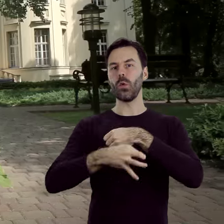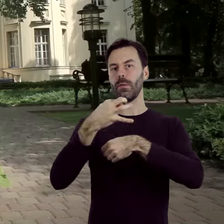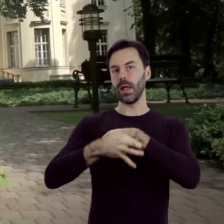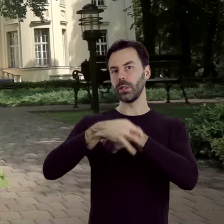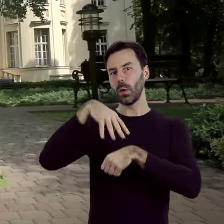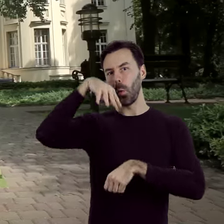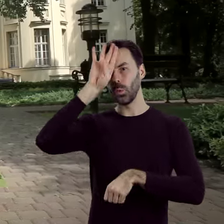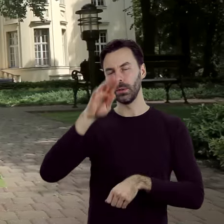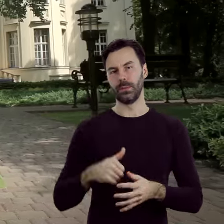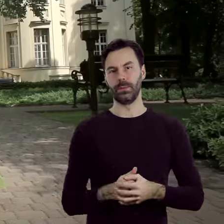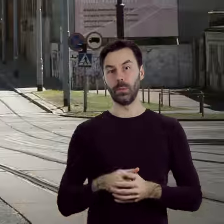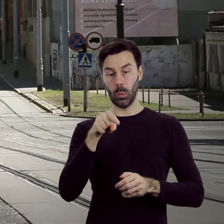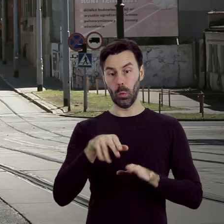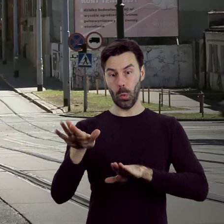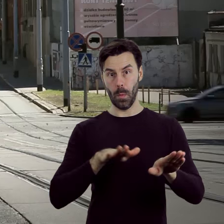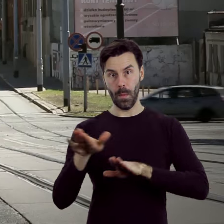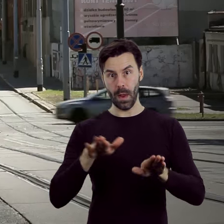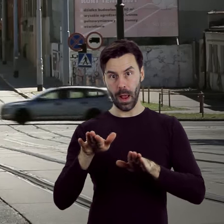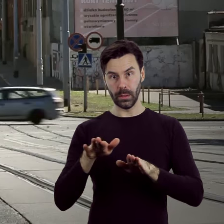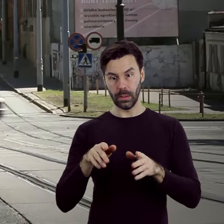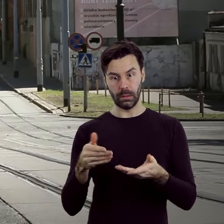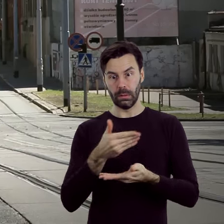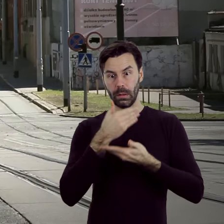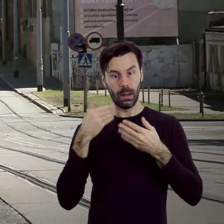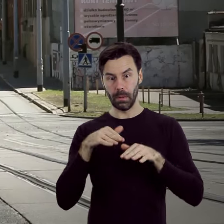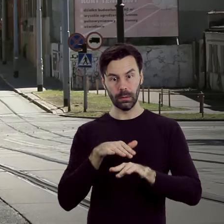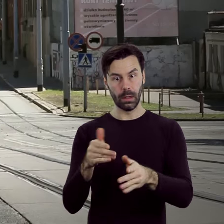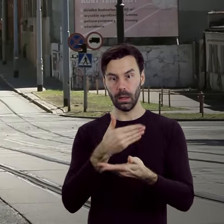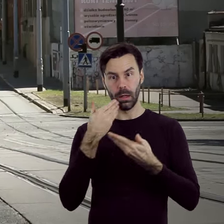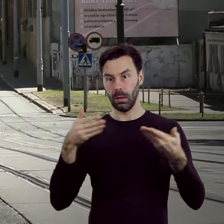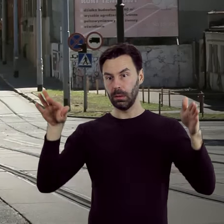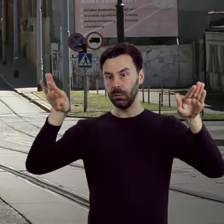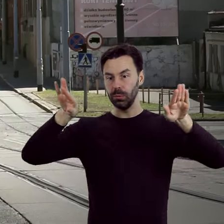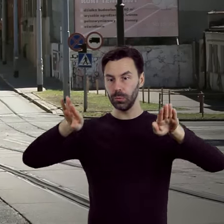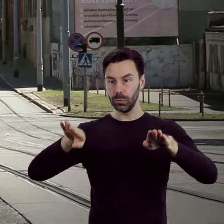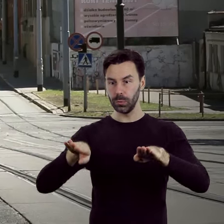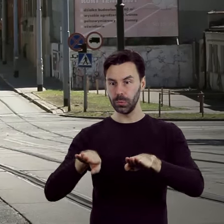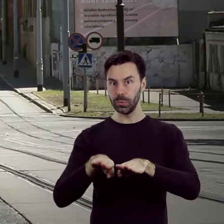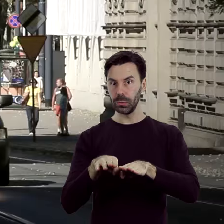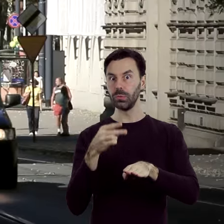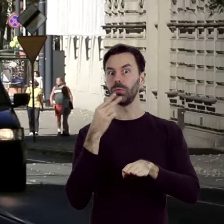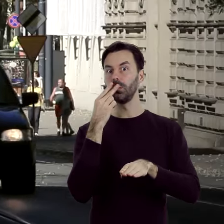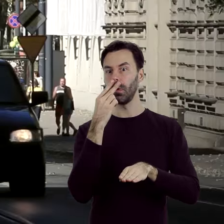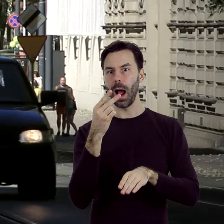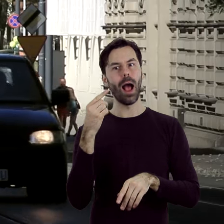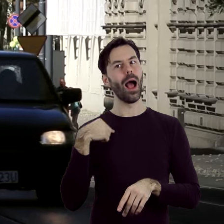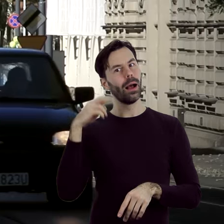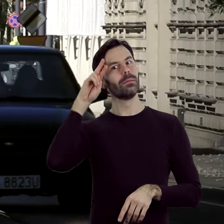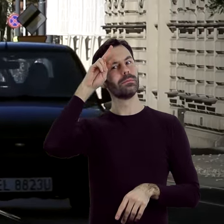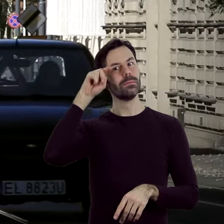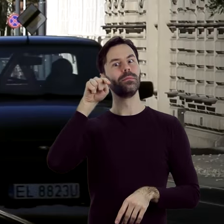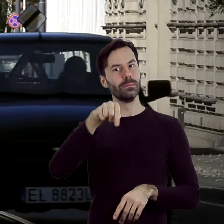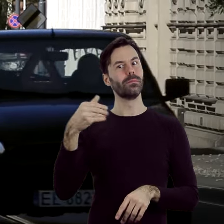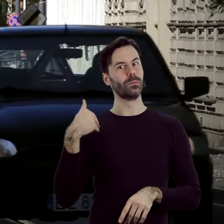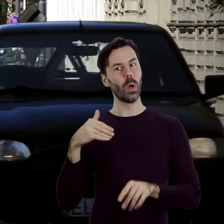Łódzkiemu. W tym miejscu śladów Łódki już nie widać. Tylko po ukształtowaniu terenu